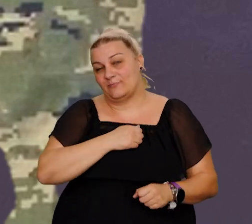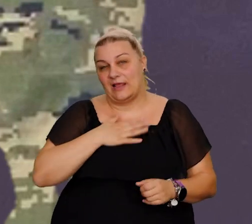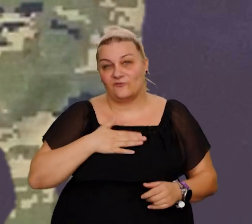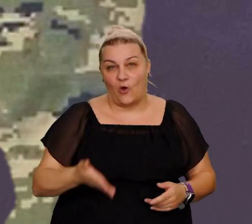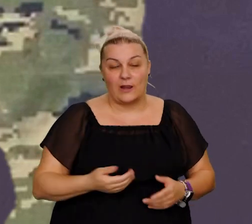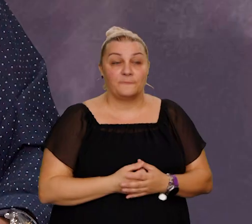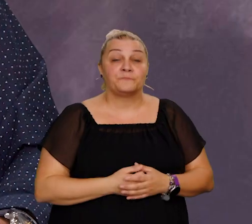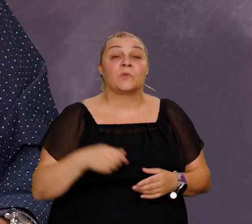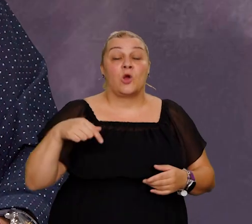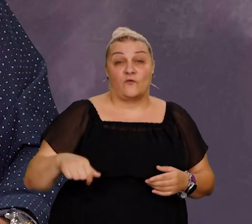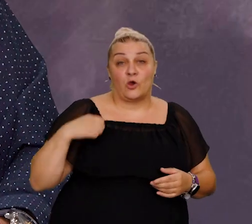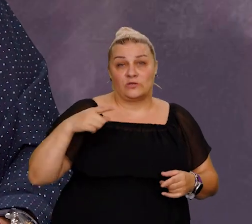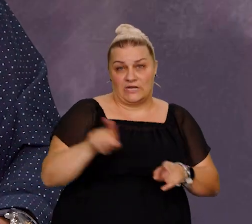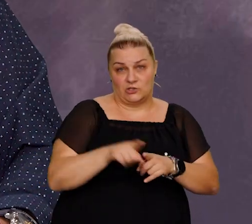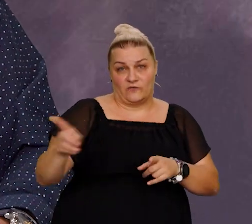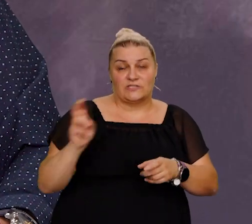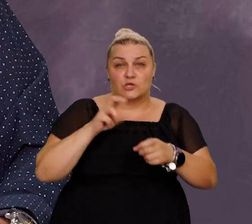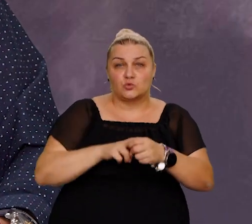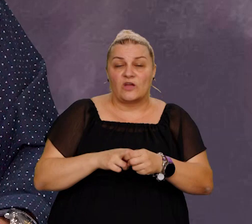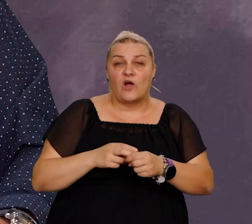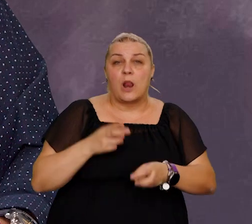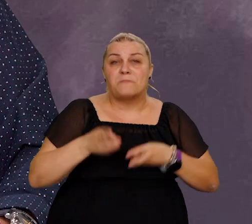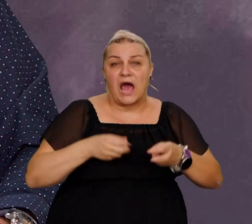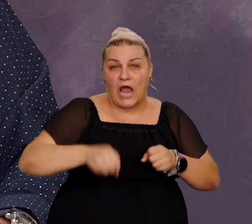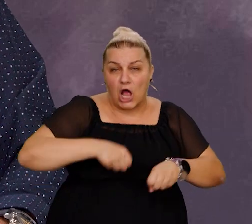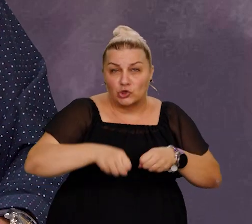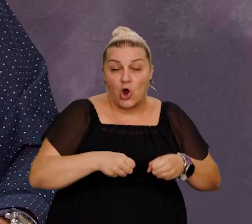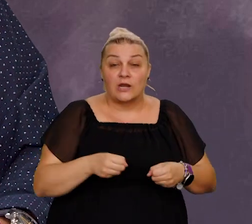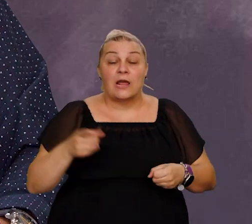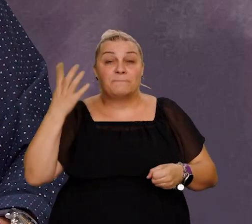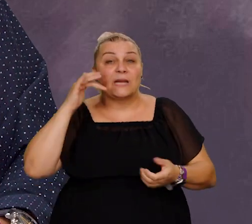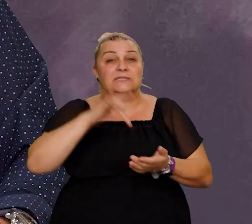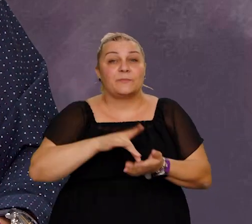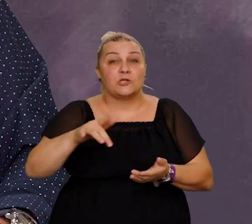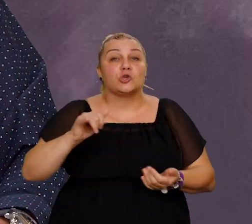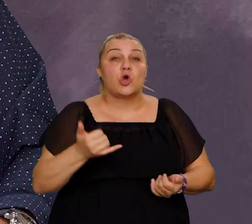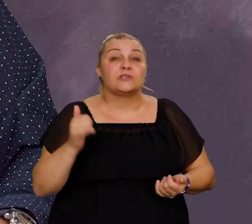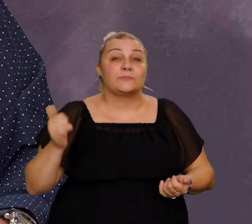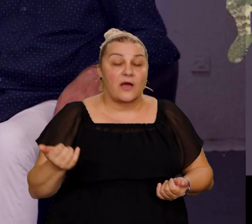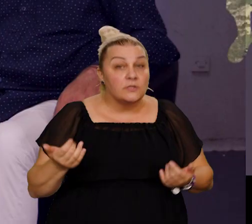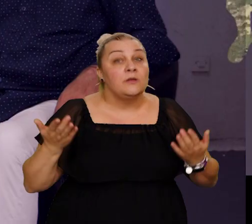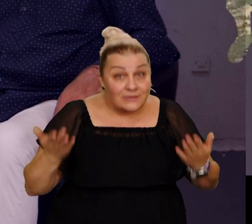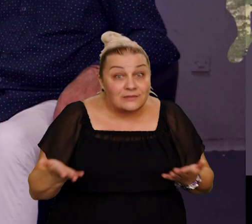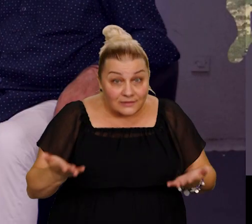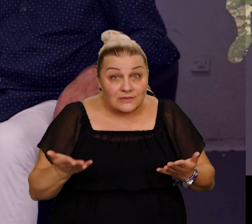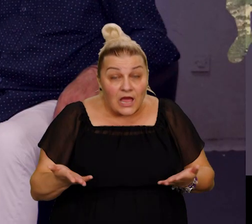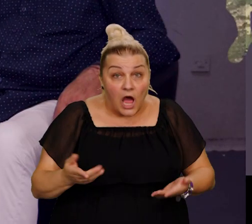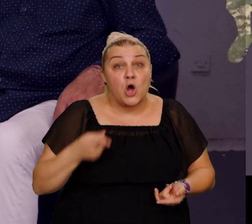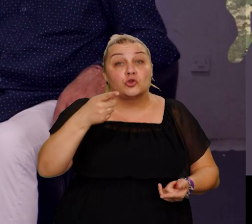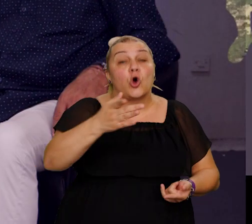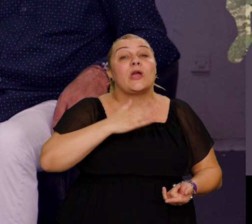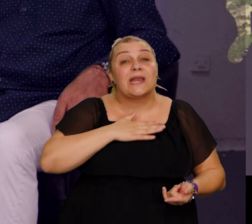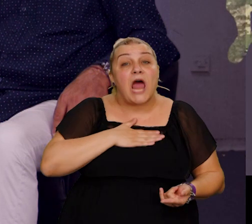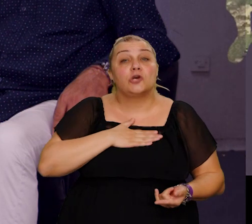godine ste bili dio sudionici maratona, bili ste i na grobu, na mjestu pogibije Josipa Jovića. To je naš zadatak,